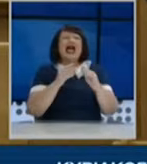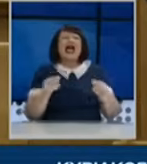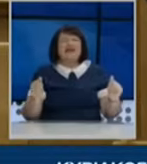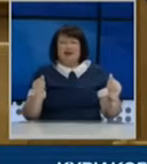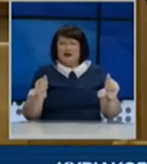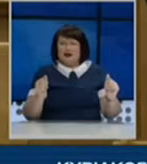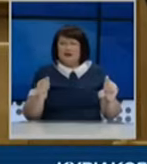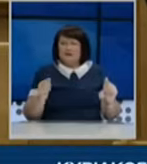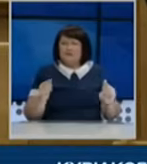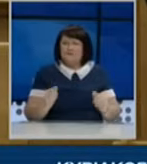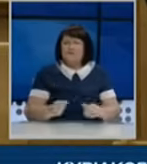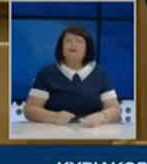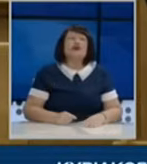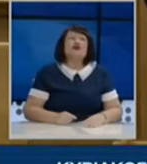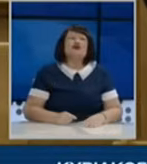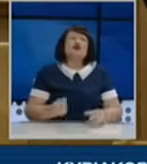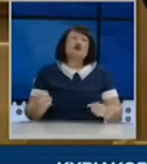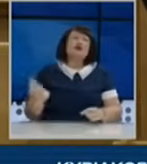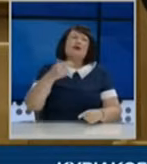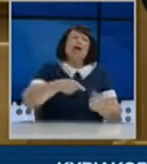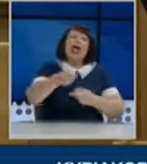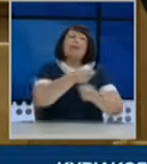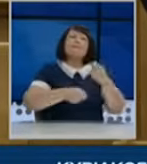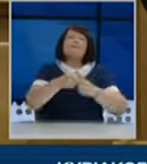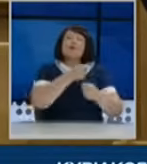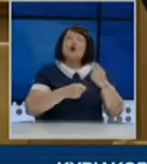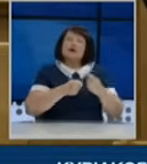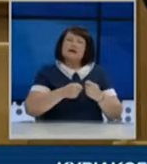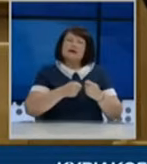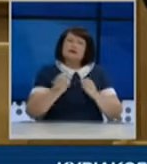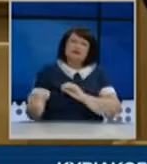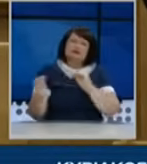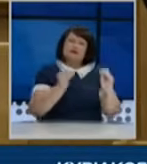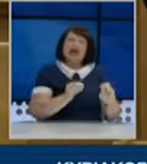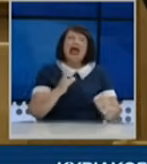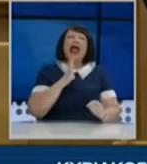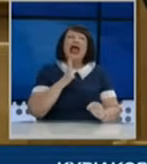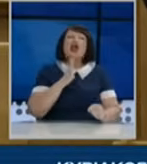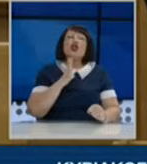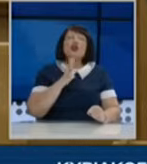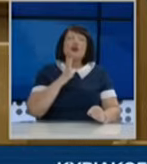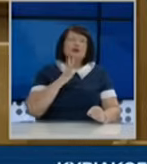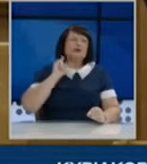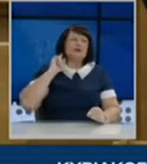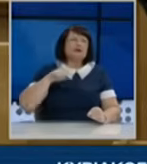διακινητές δουλεμπόρους που μετέφεραν παράνομα ανθρώπους που πήγαιναν ανάποδα στο ρεύμα